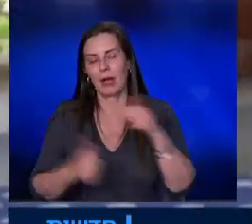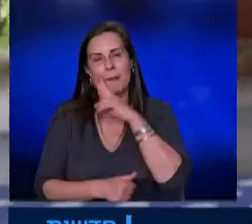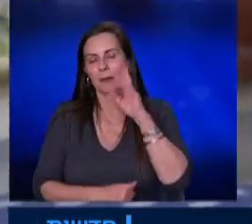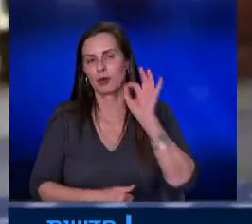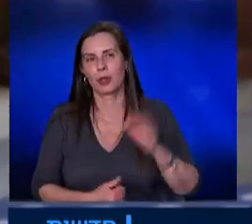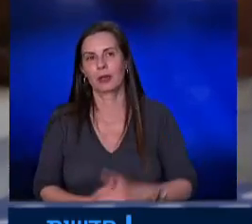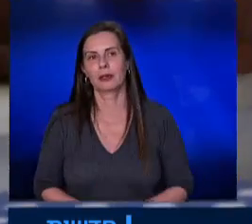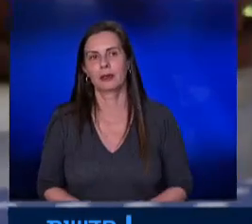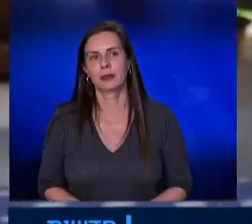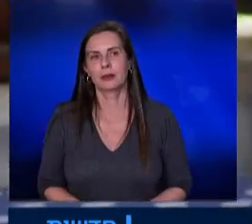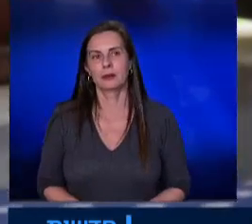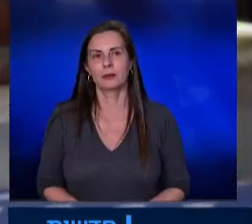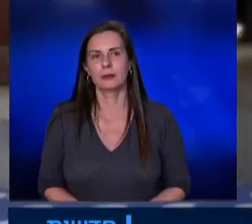שלה.